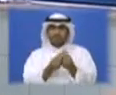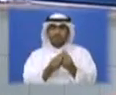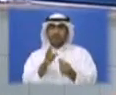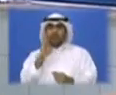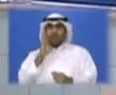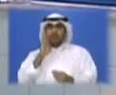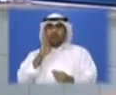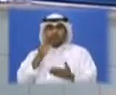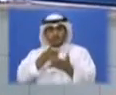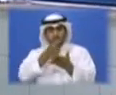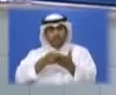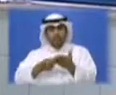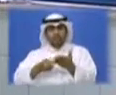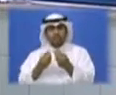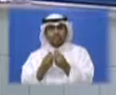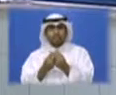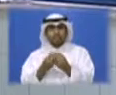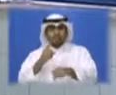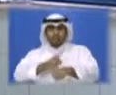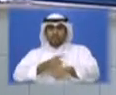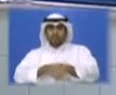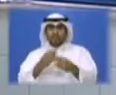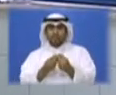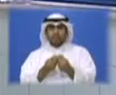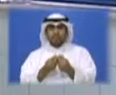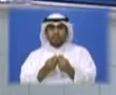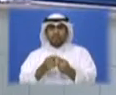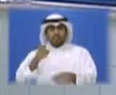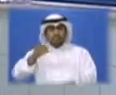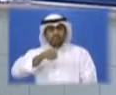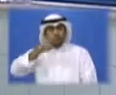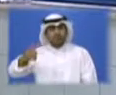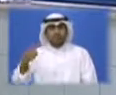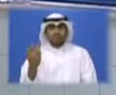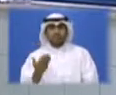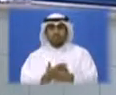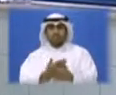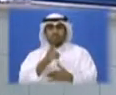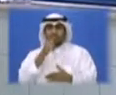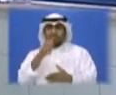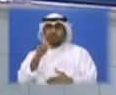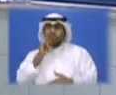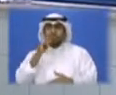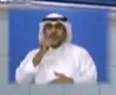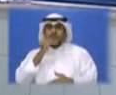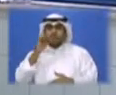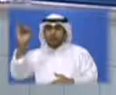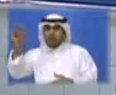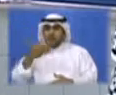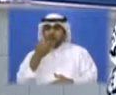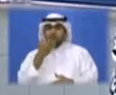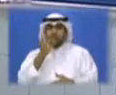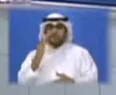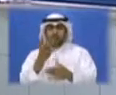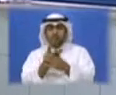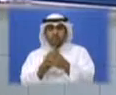المراجعة في العيادات الطبية هم مع الخدم للأسف، يعني دور الأم للأسف غائب حتى الأب، يعني فيه أنا ما أقولش ما